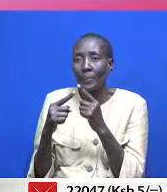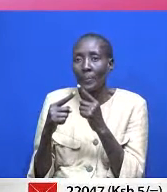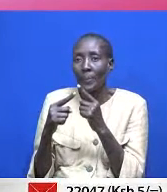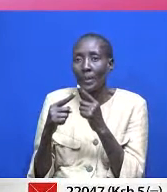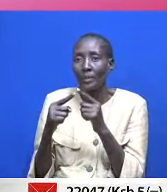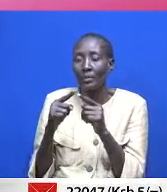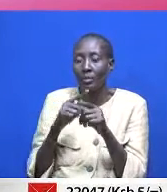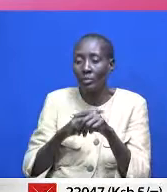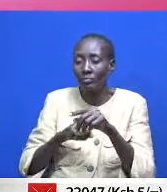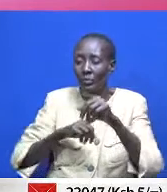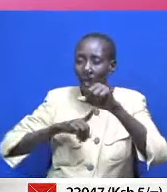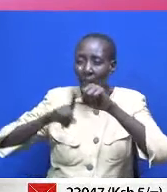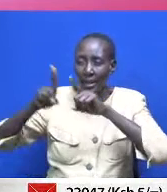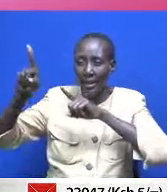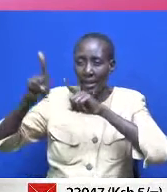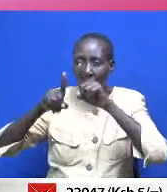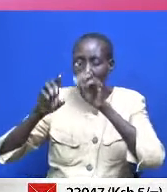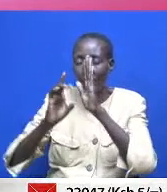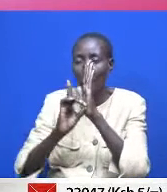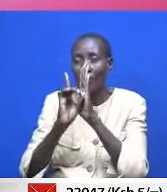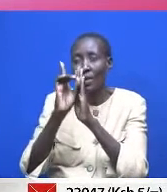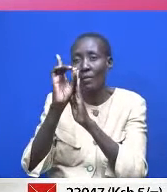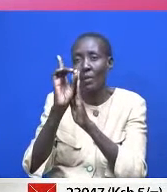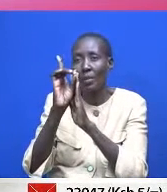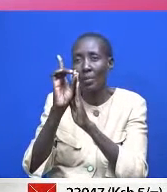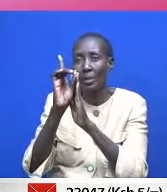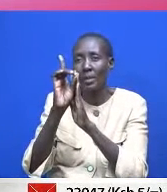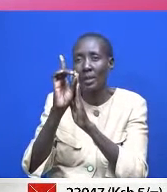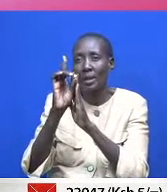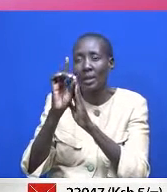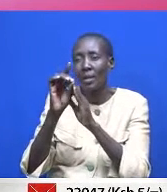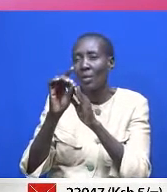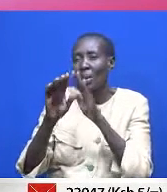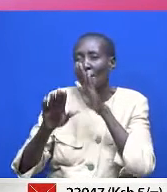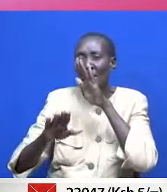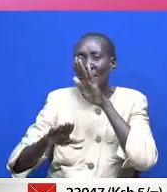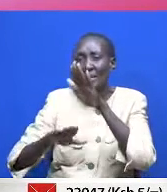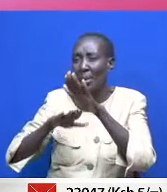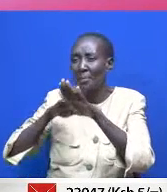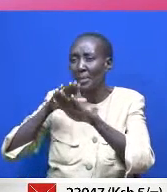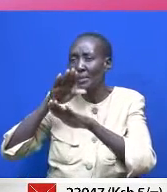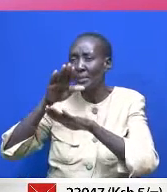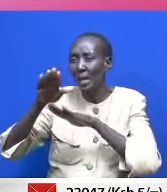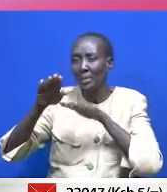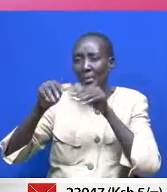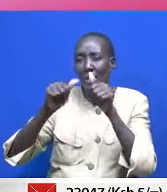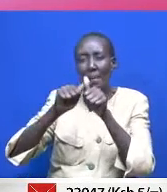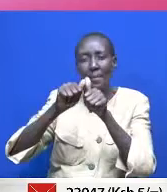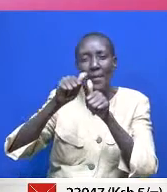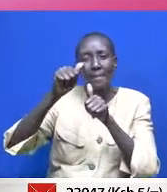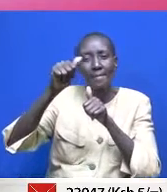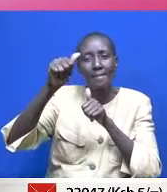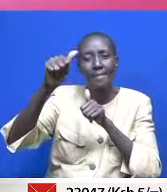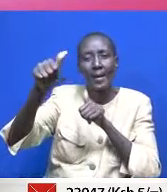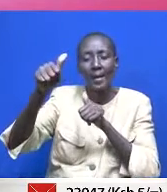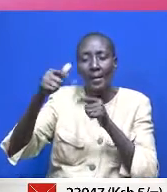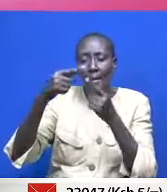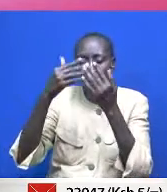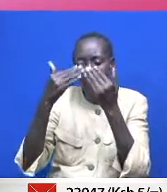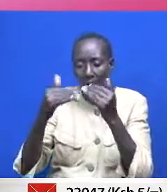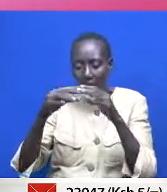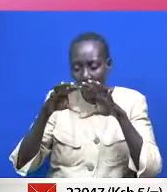safara ya maendeleo. Wako mbele, wamechukua hatua nyingi sana mbele yetu. Na sasa vile soko